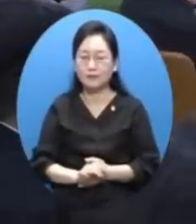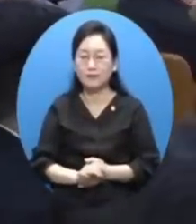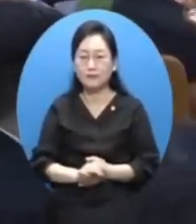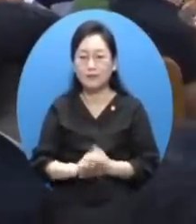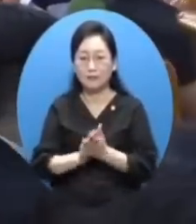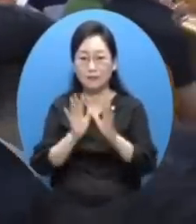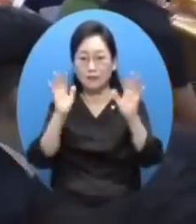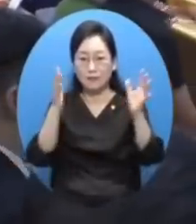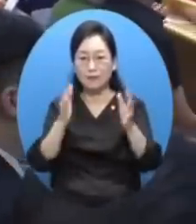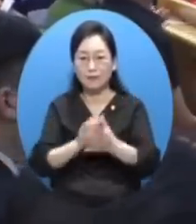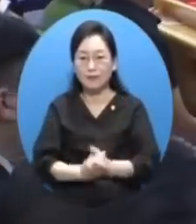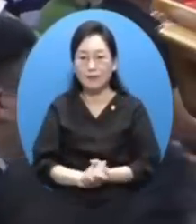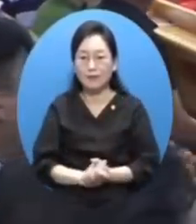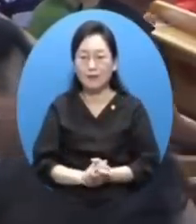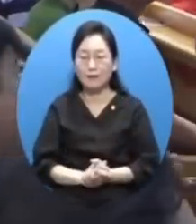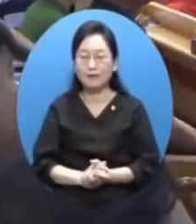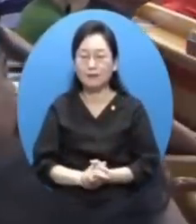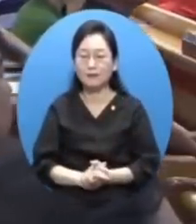할렐루야.